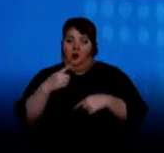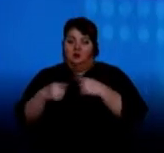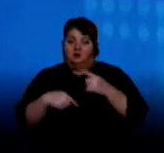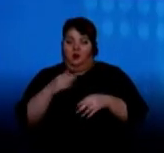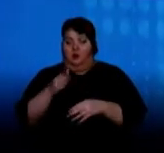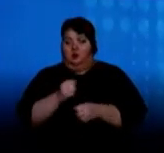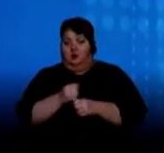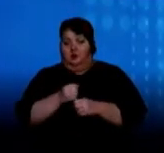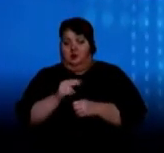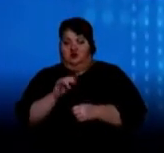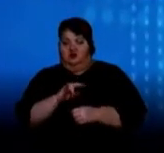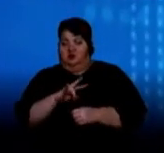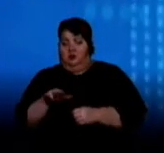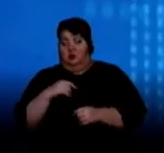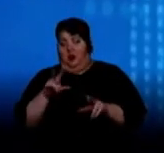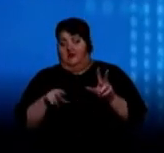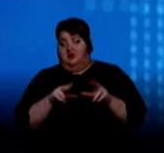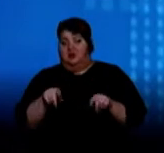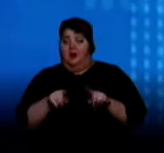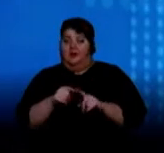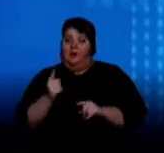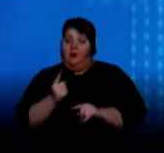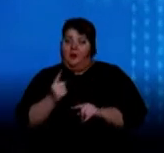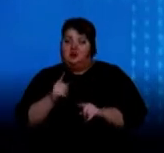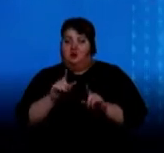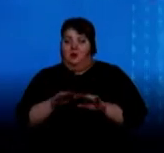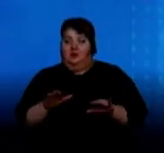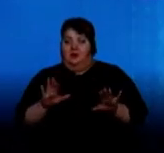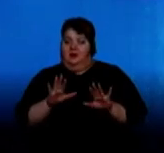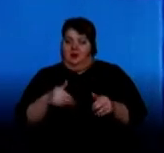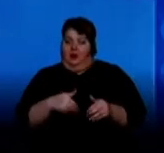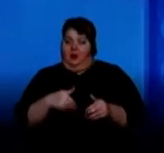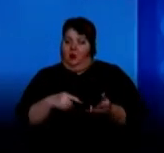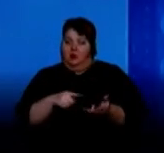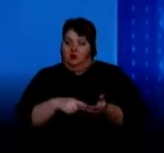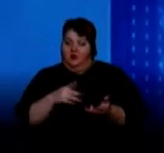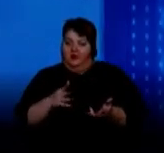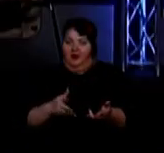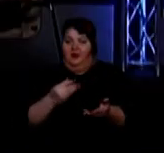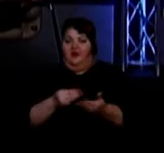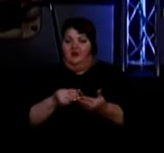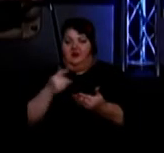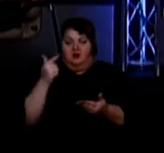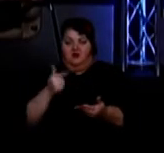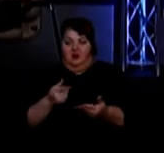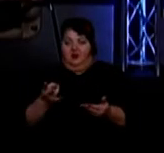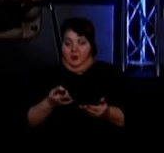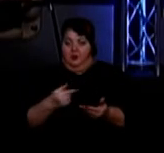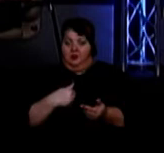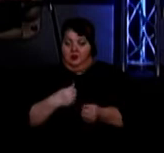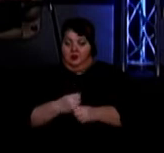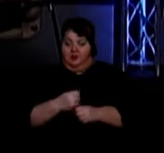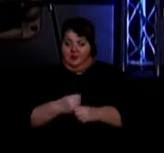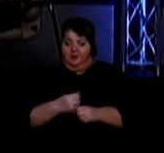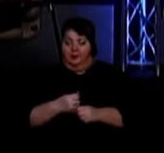не буде котитися. Ну, я вважаю так, по-перше, щоб діти не голодували, фінансова грамотність нам потрібна, це